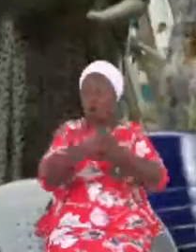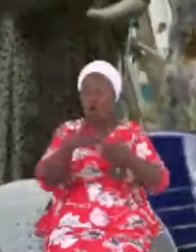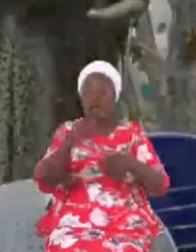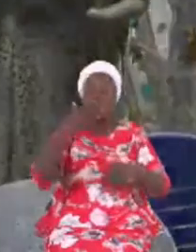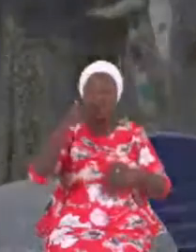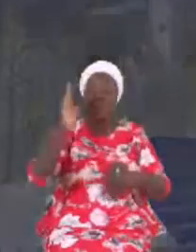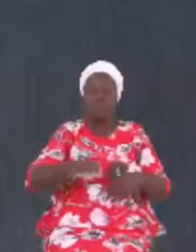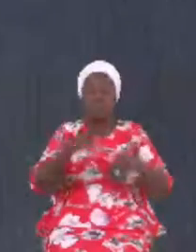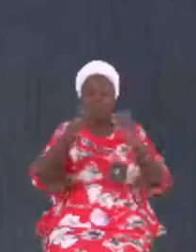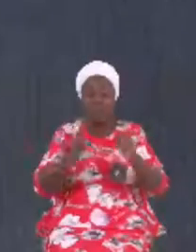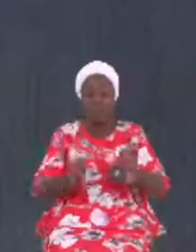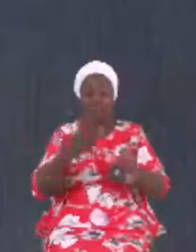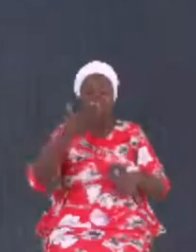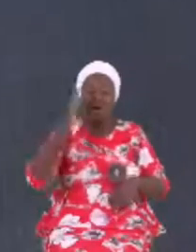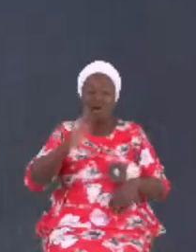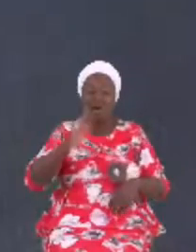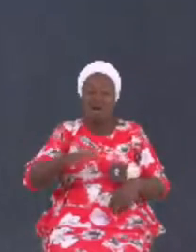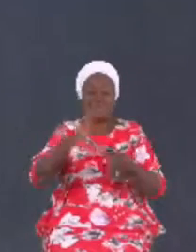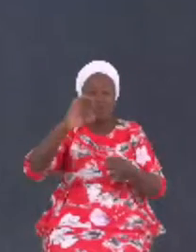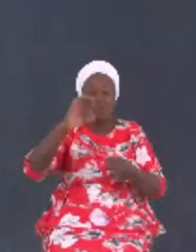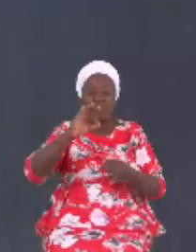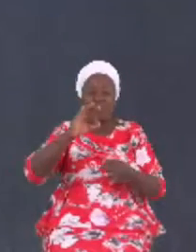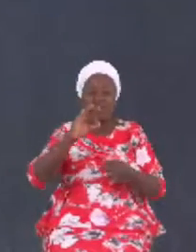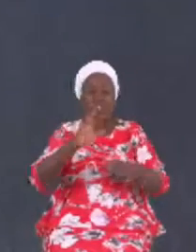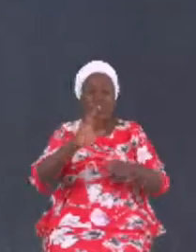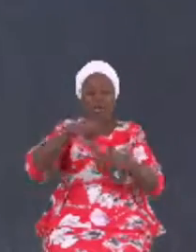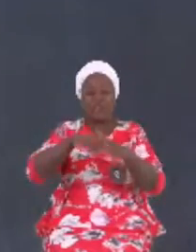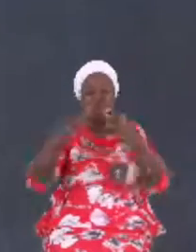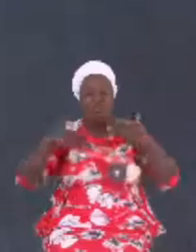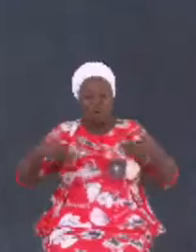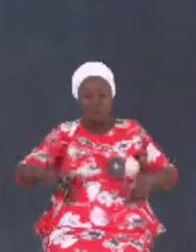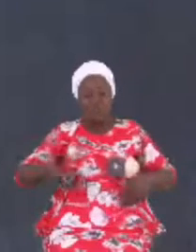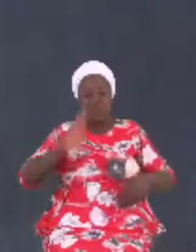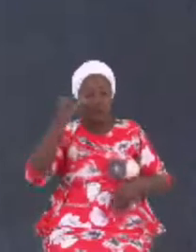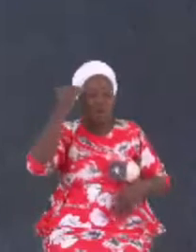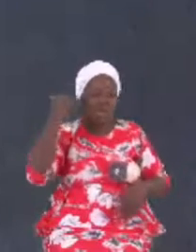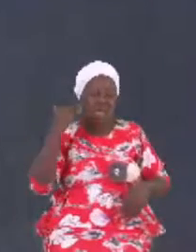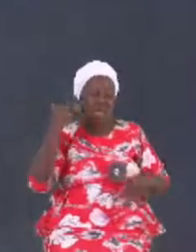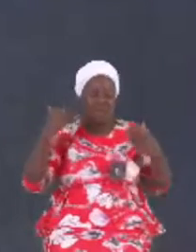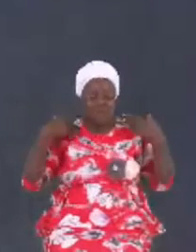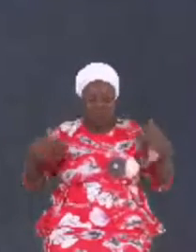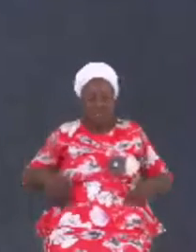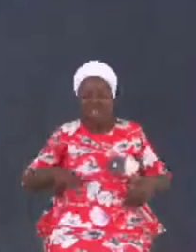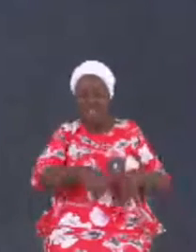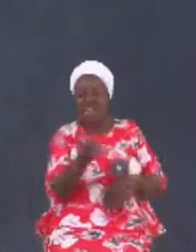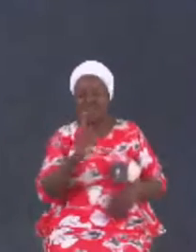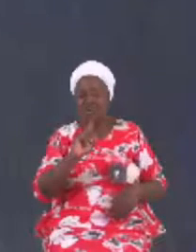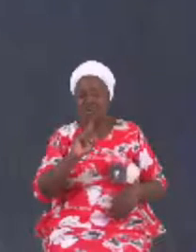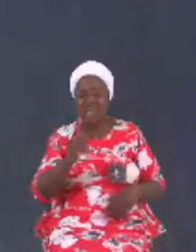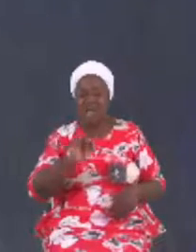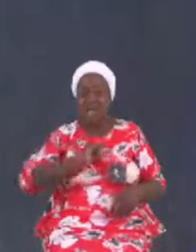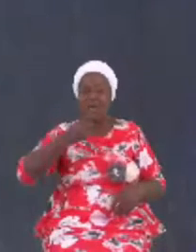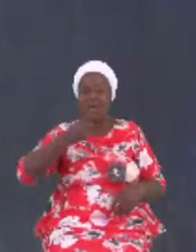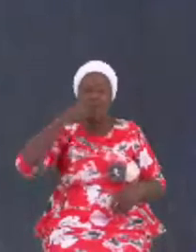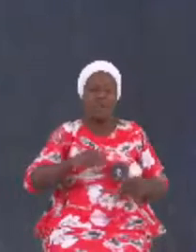Toute puissance maléfique, mauvais esprit qui bouge dans votre corps, la tête, dans le corps, n'est pas tout. Je